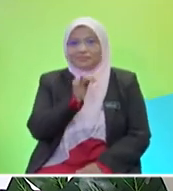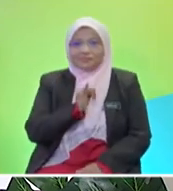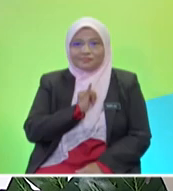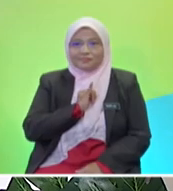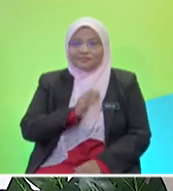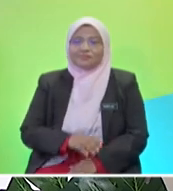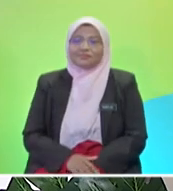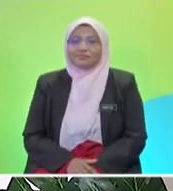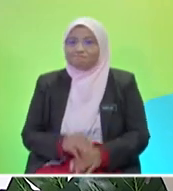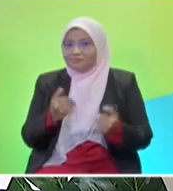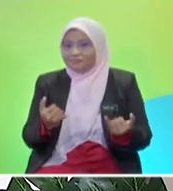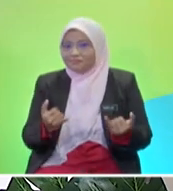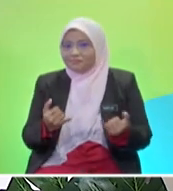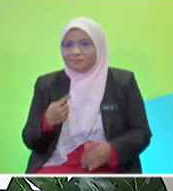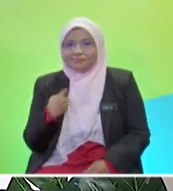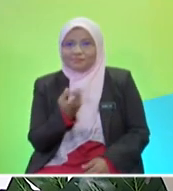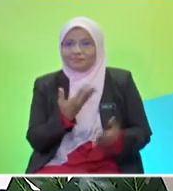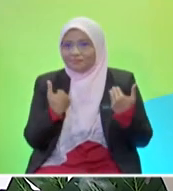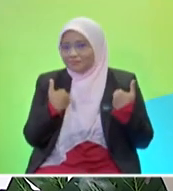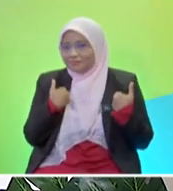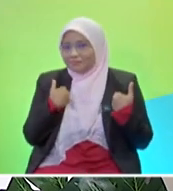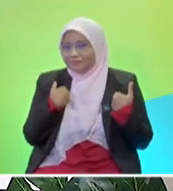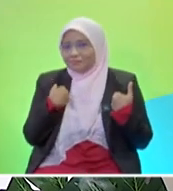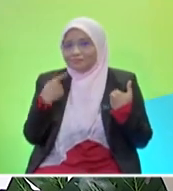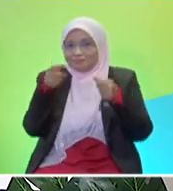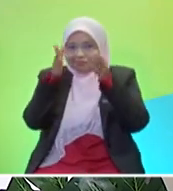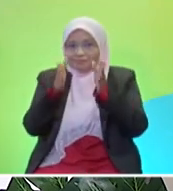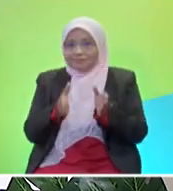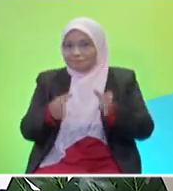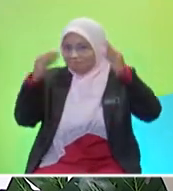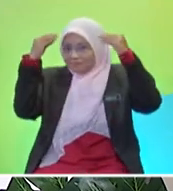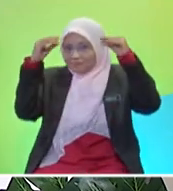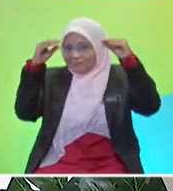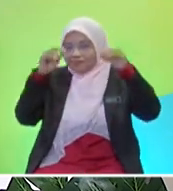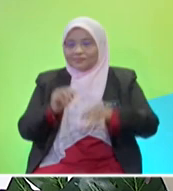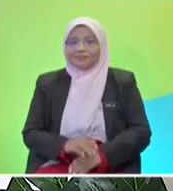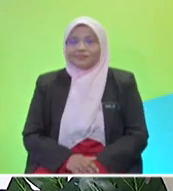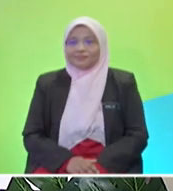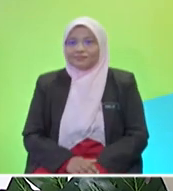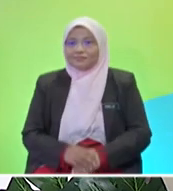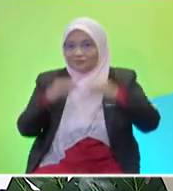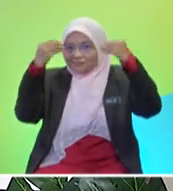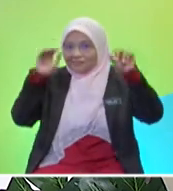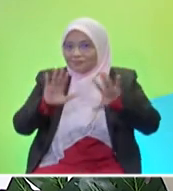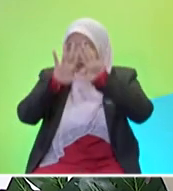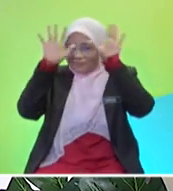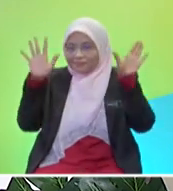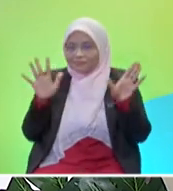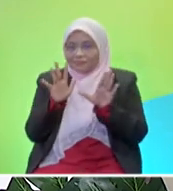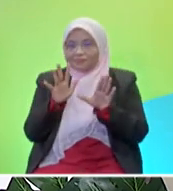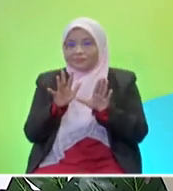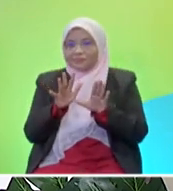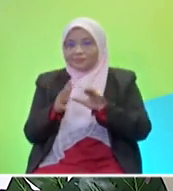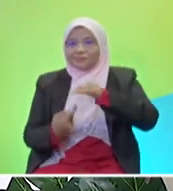kita ada seorang guru yang sangat ceria dan merupakan seorang guru cemerlang prasekolah, iaitu Cikgu Azlinda